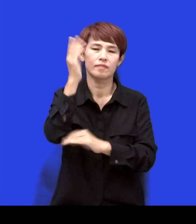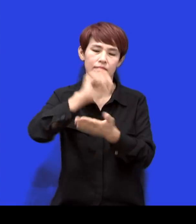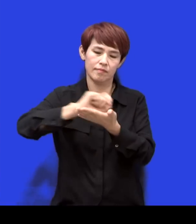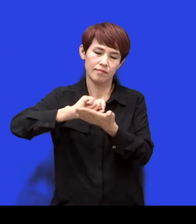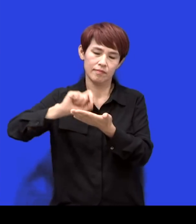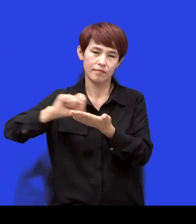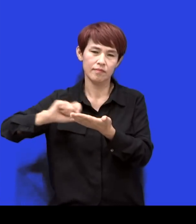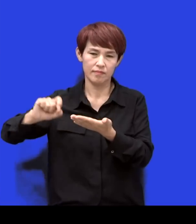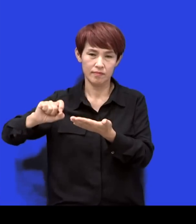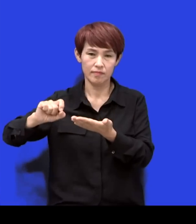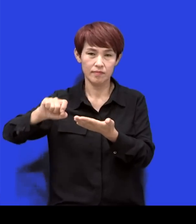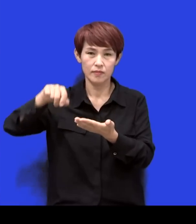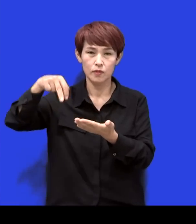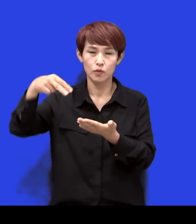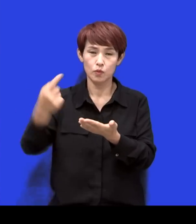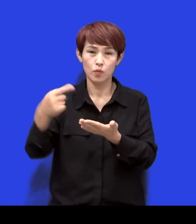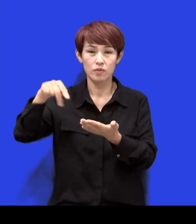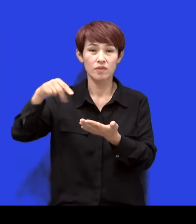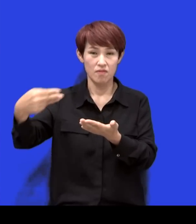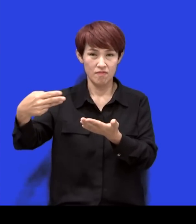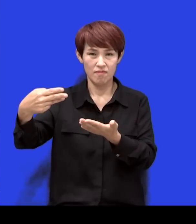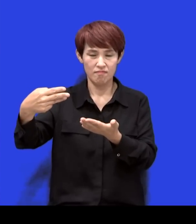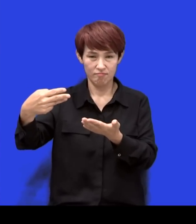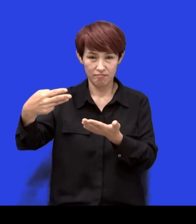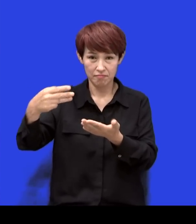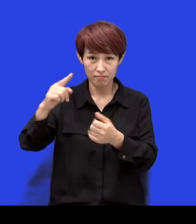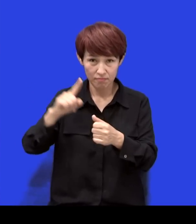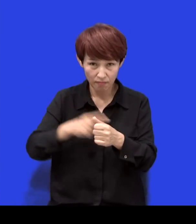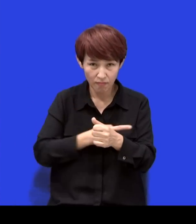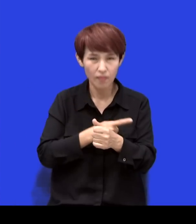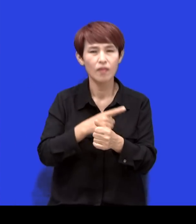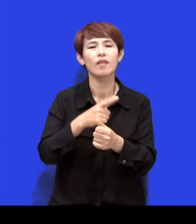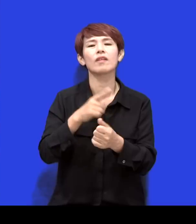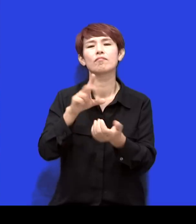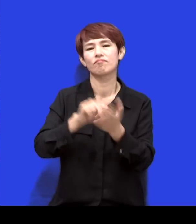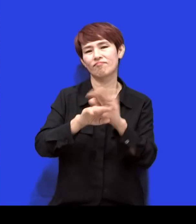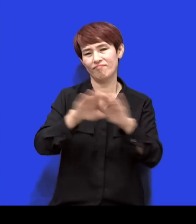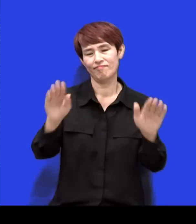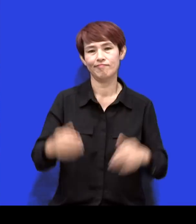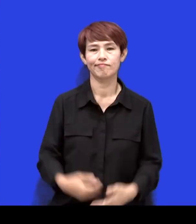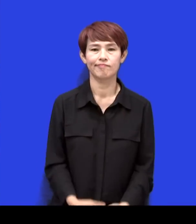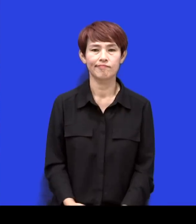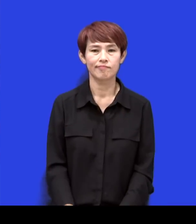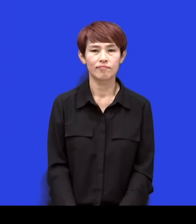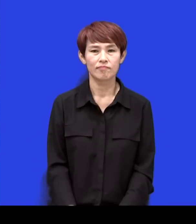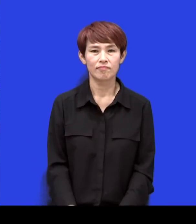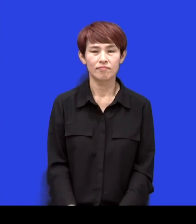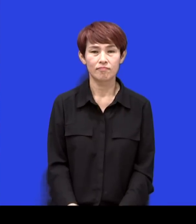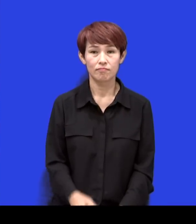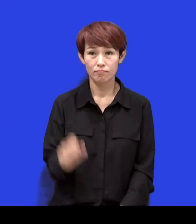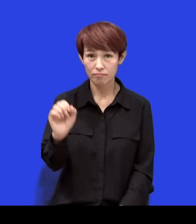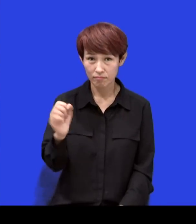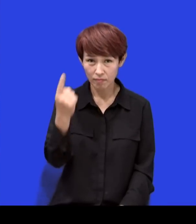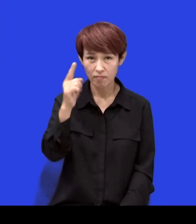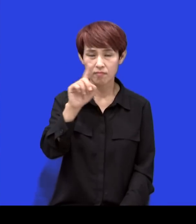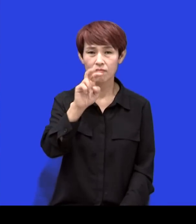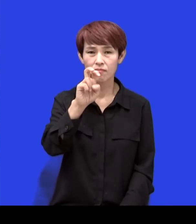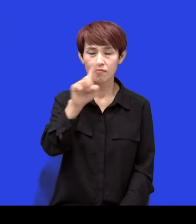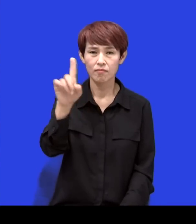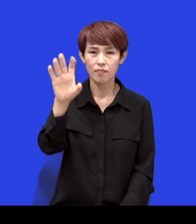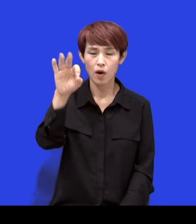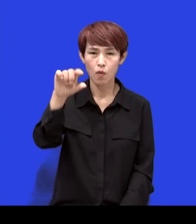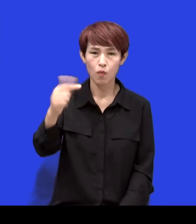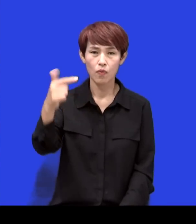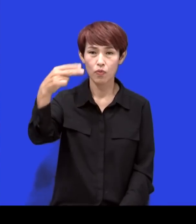그 소설을 쓴 게 저한테는 나름대로 이제 돌파구였던 것 같아요. 그래서 뭐 망원도 브라더스로 사실 상